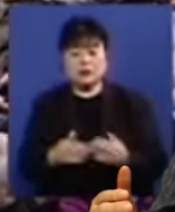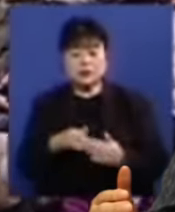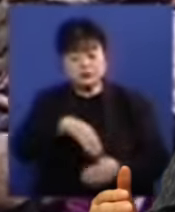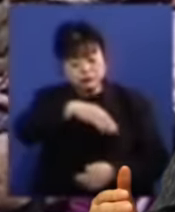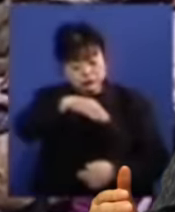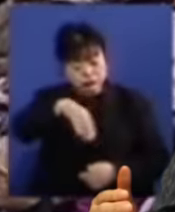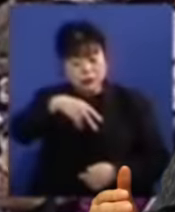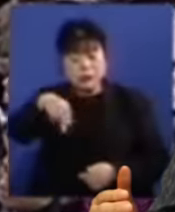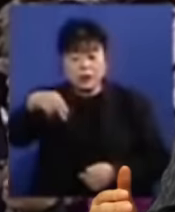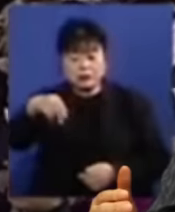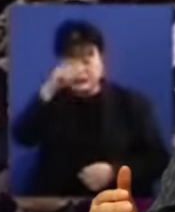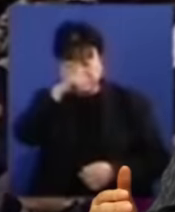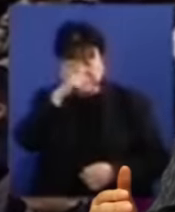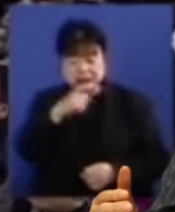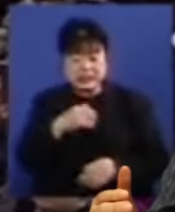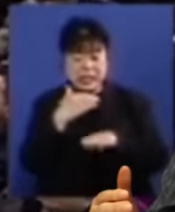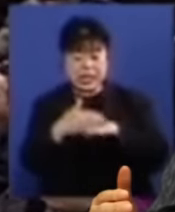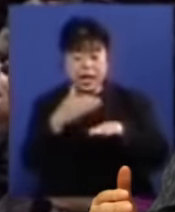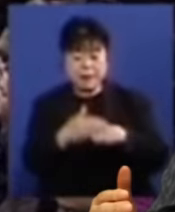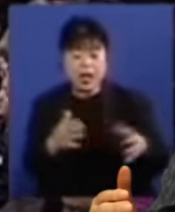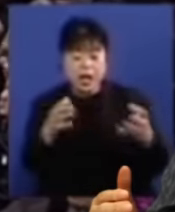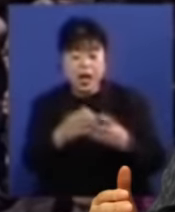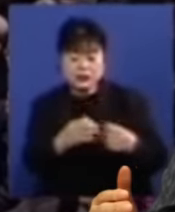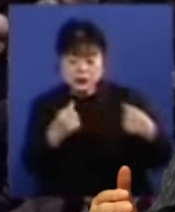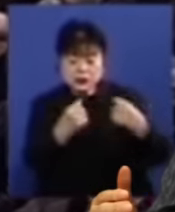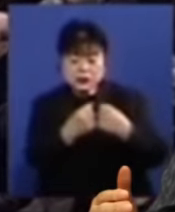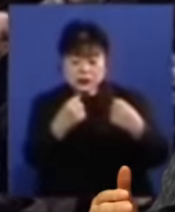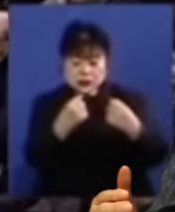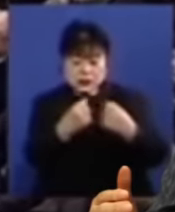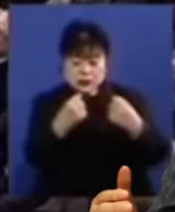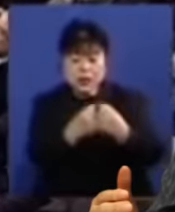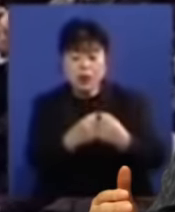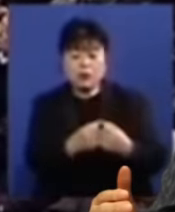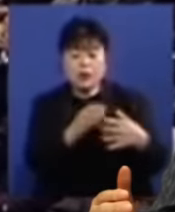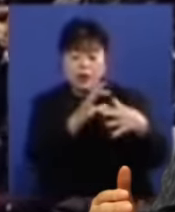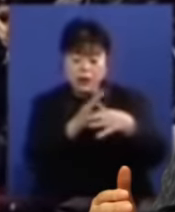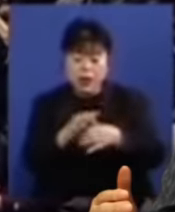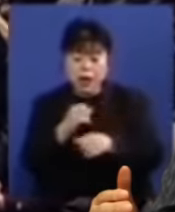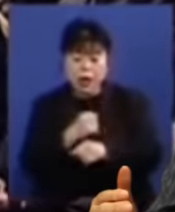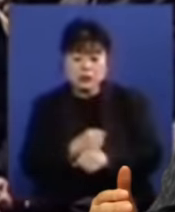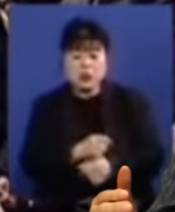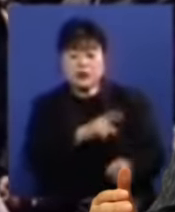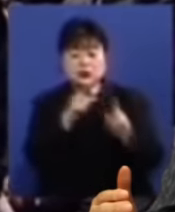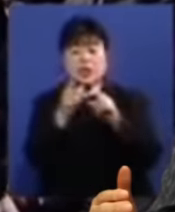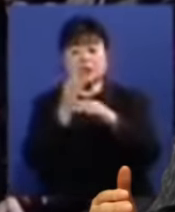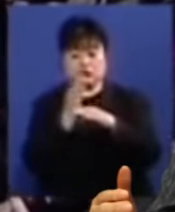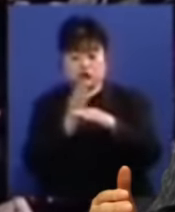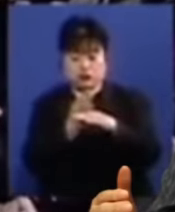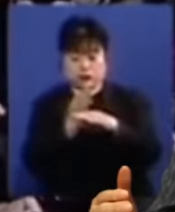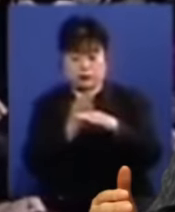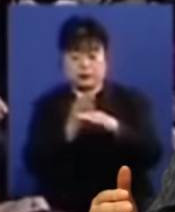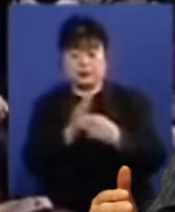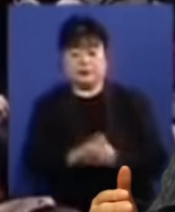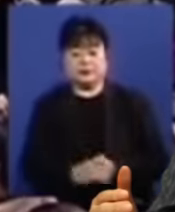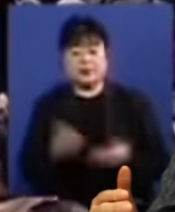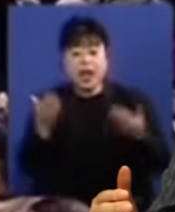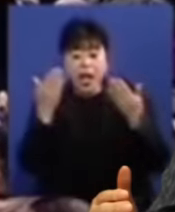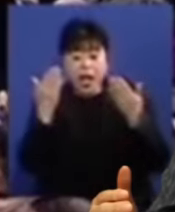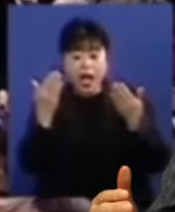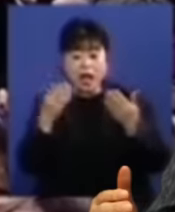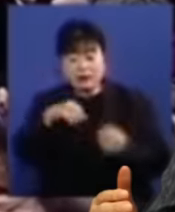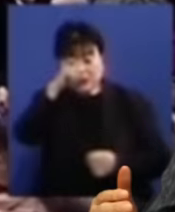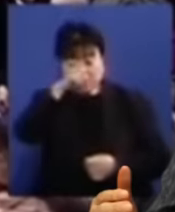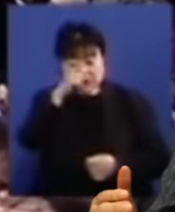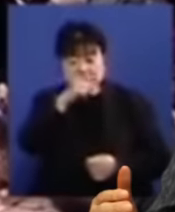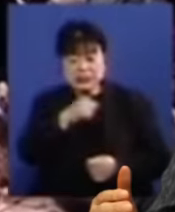배회하며 흑인 불량배들과 어울려 싸움을 임삼고 생활을 했었습니다. 학교에도